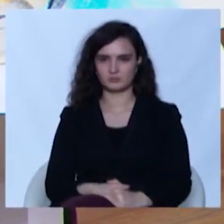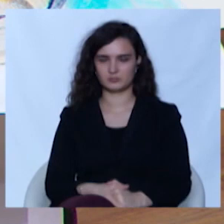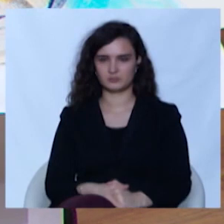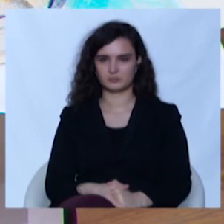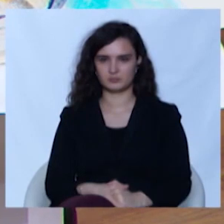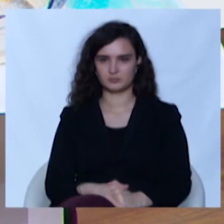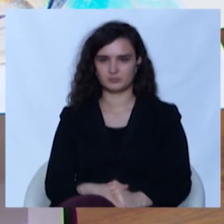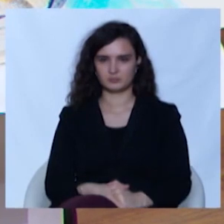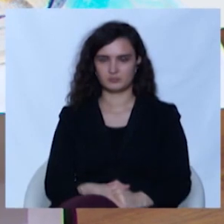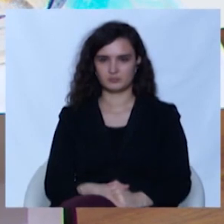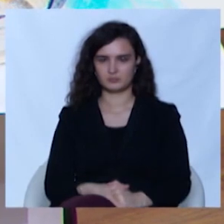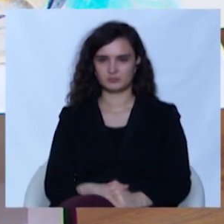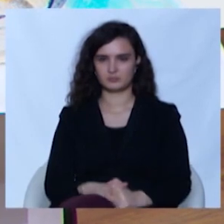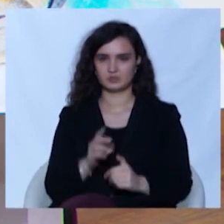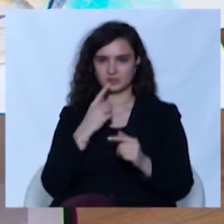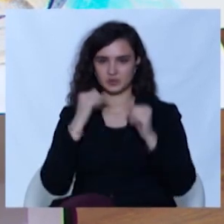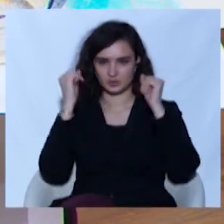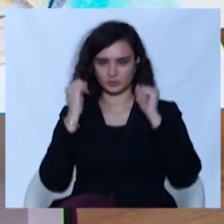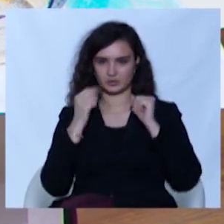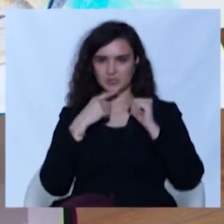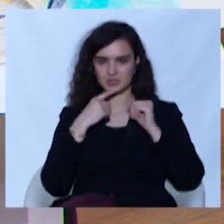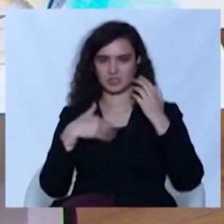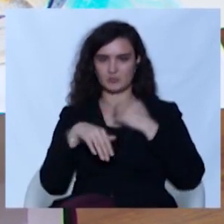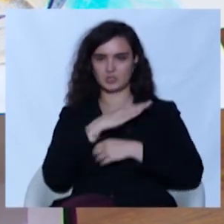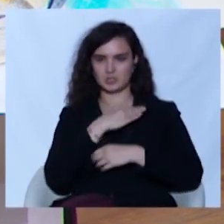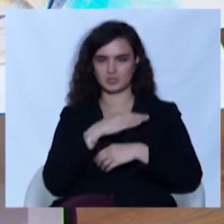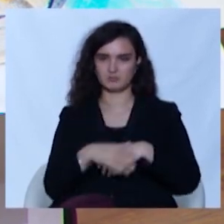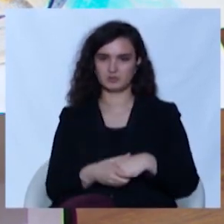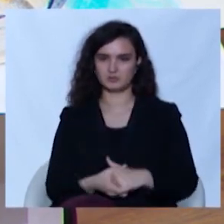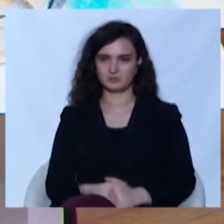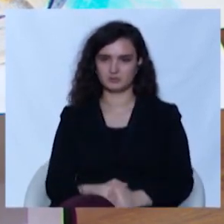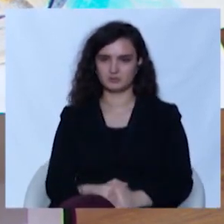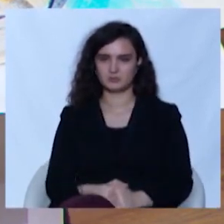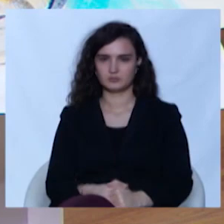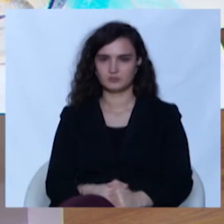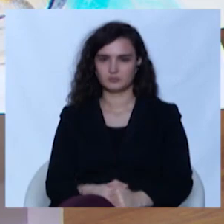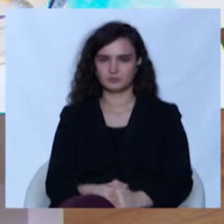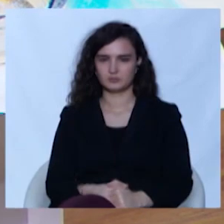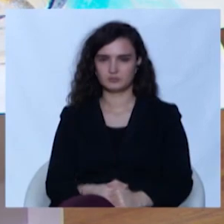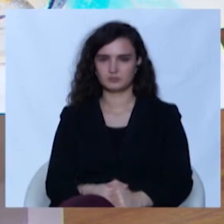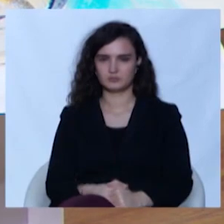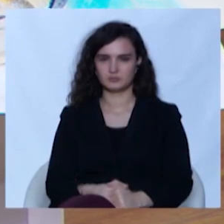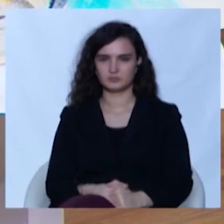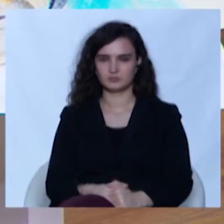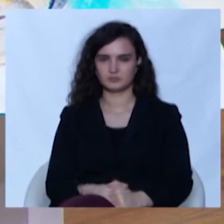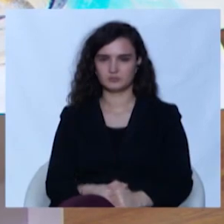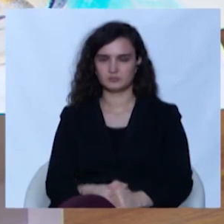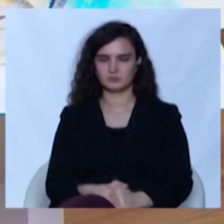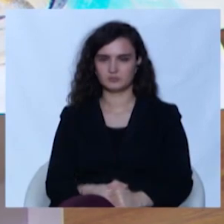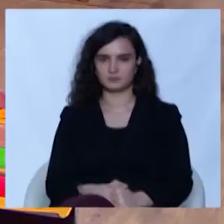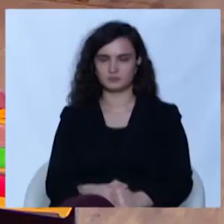а не каба. Цители кутит, да цители мусас. Шагилит, если вы даркот, что да